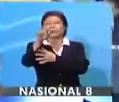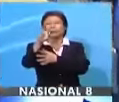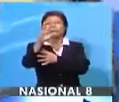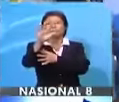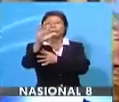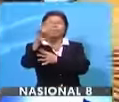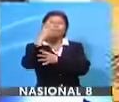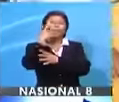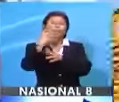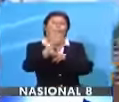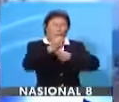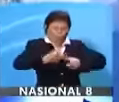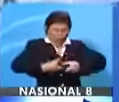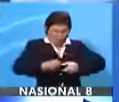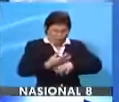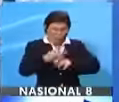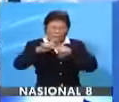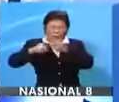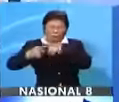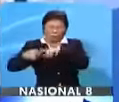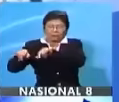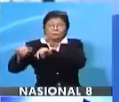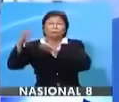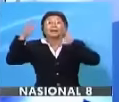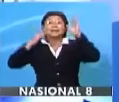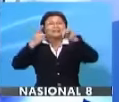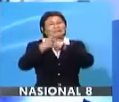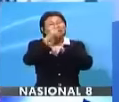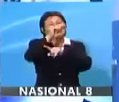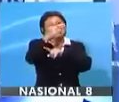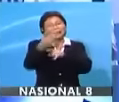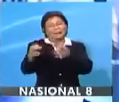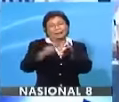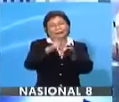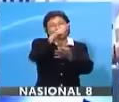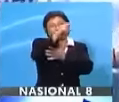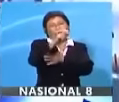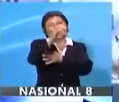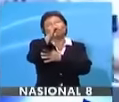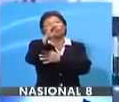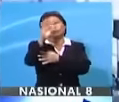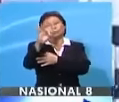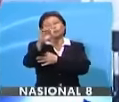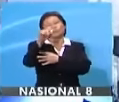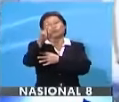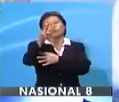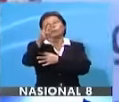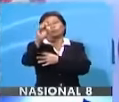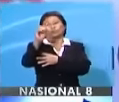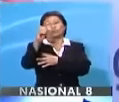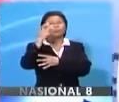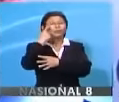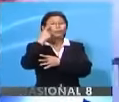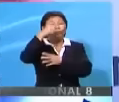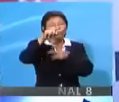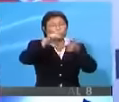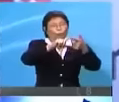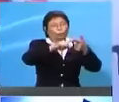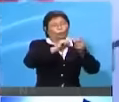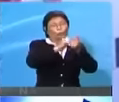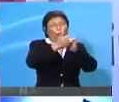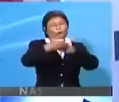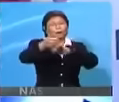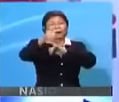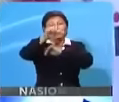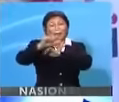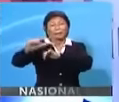349.65 mata untuk emas, sementara rakan senegara Eng Yan Yi mencatat 309.20 mata untuk perak. Di Sukan Asia